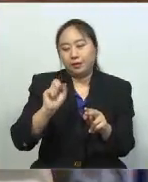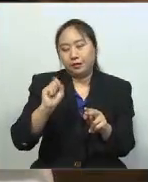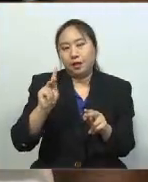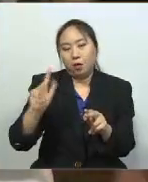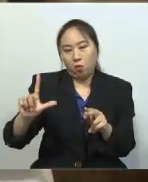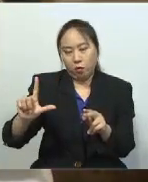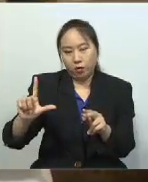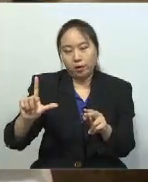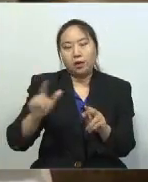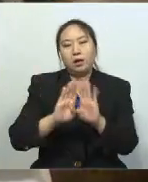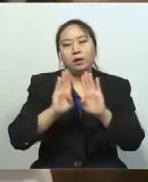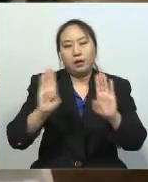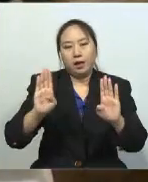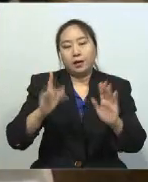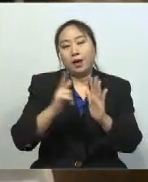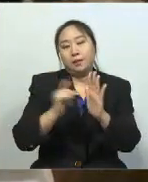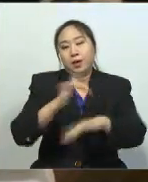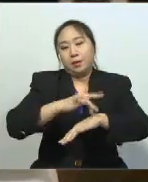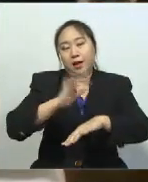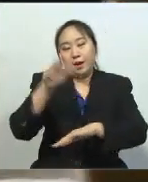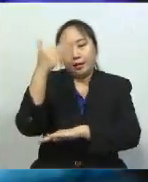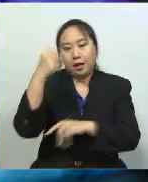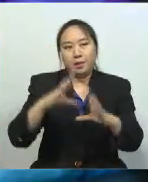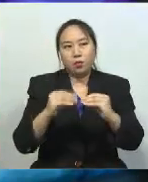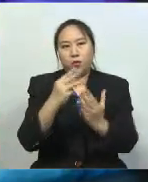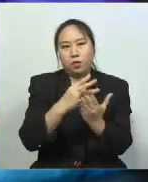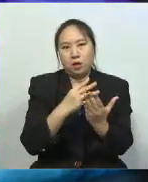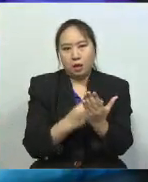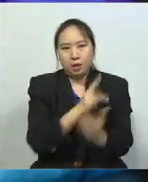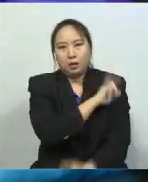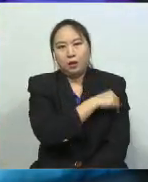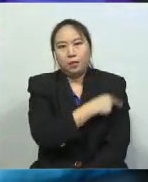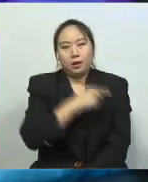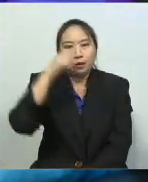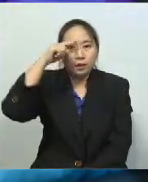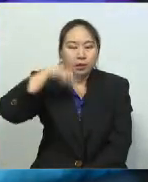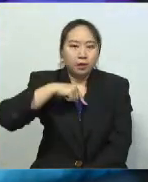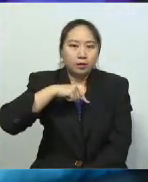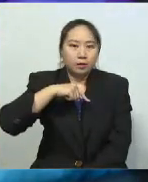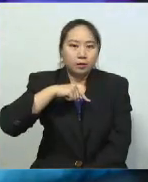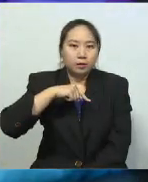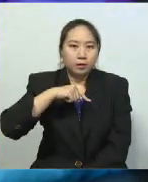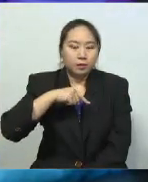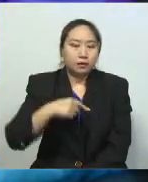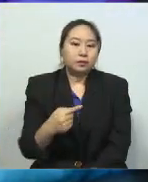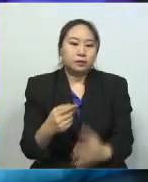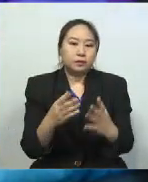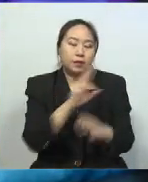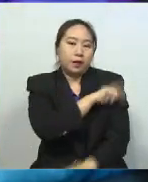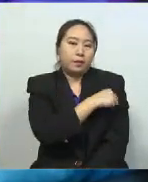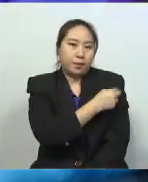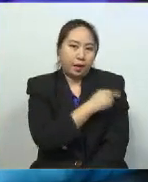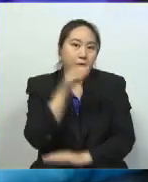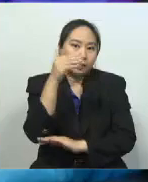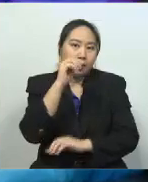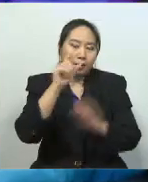รก็เปิดงานมหกรรมสมุนไพรแห่งชาติและการประชุมวิชาการประจำปีการแพทย์แผนไทยการแพทย์พื้นบ้านและการแพทย์ทางเลือกแห่งช